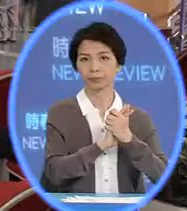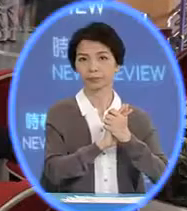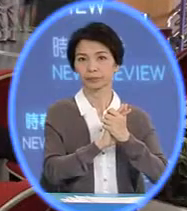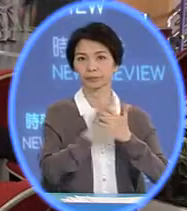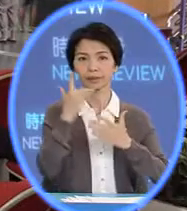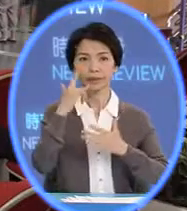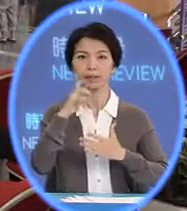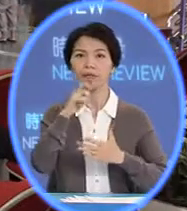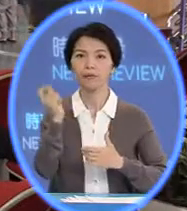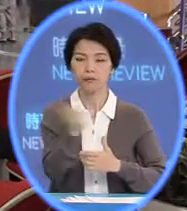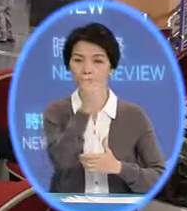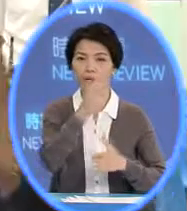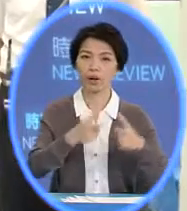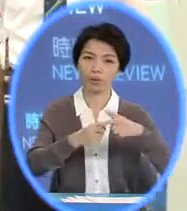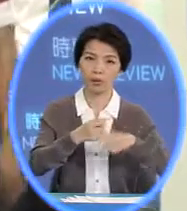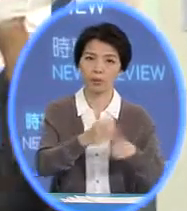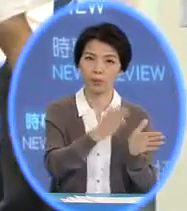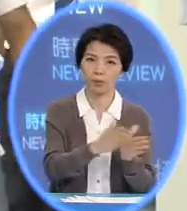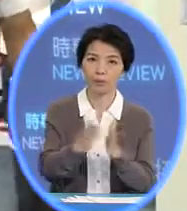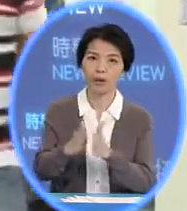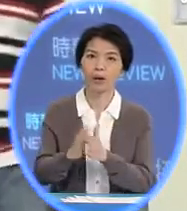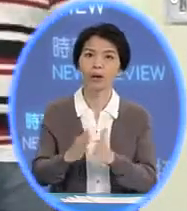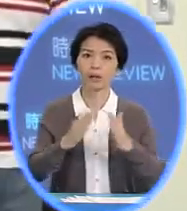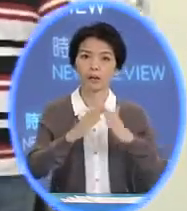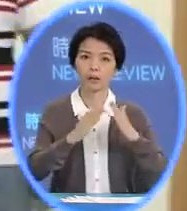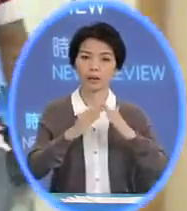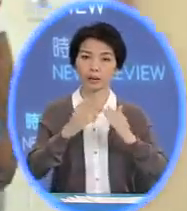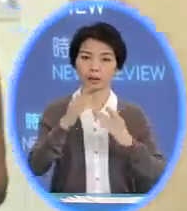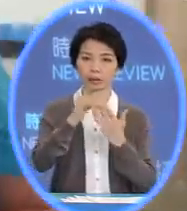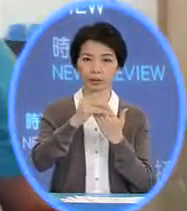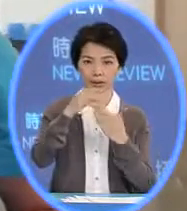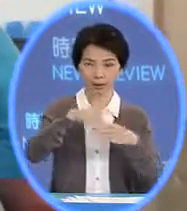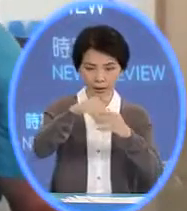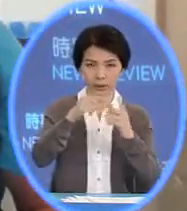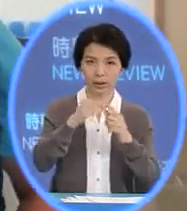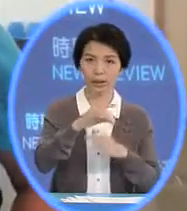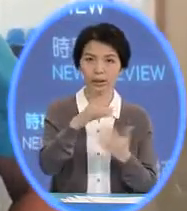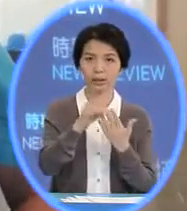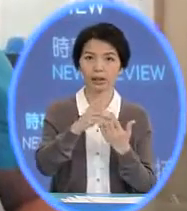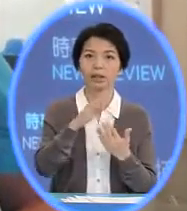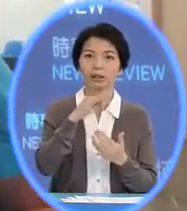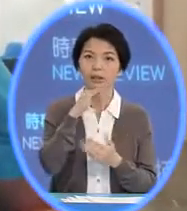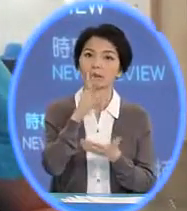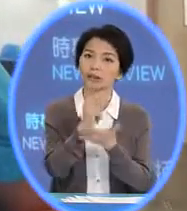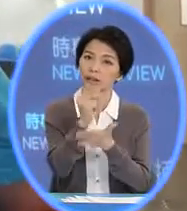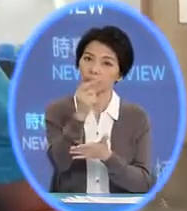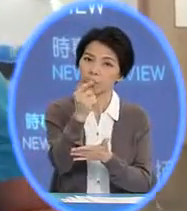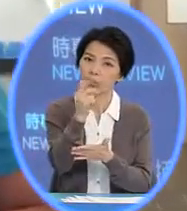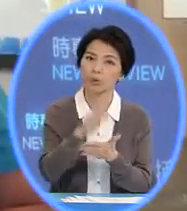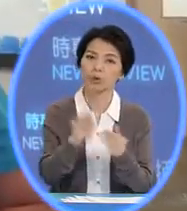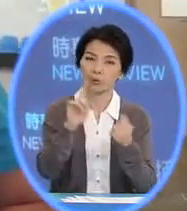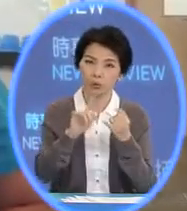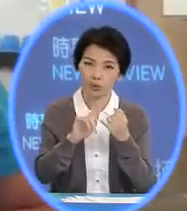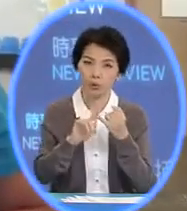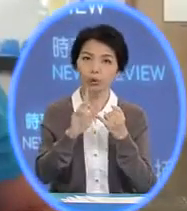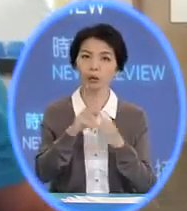新一期特快公屋編配單位開始給家庭申請者揀樓。他等上樓等了七年半，最後揀了一個